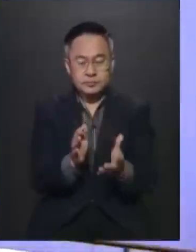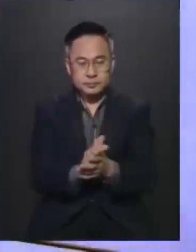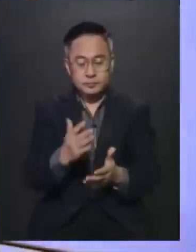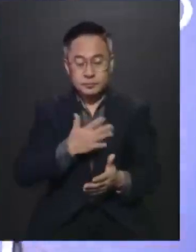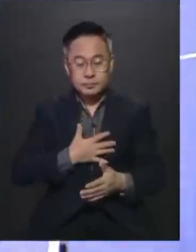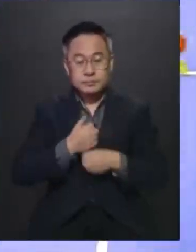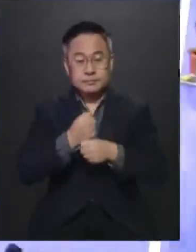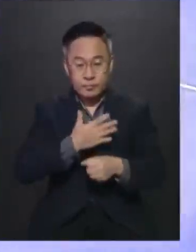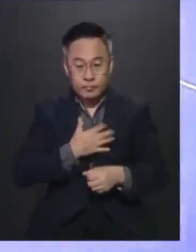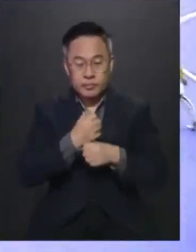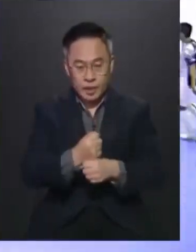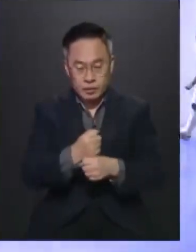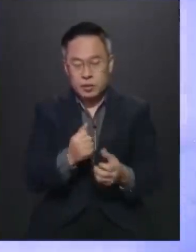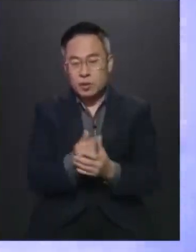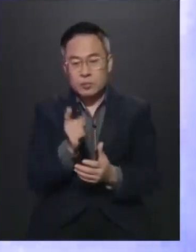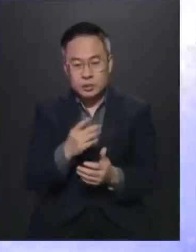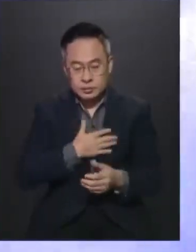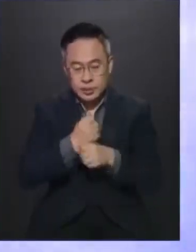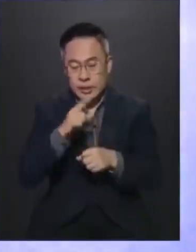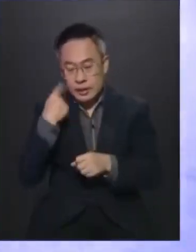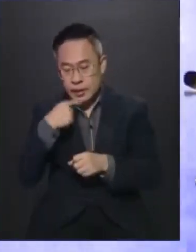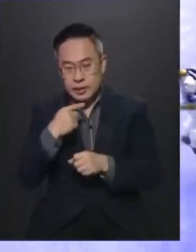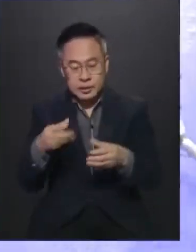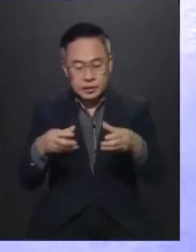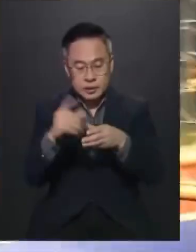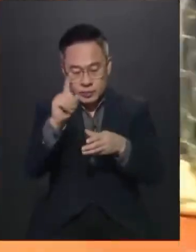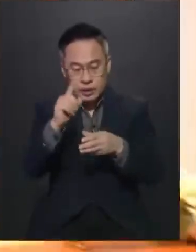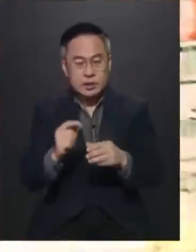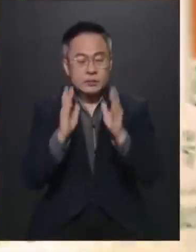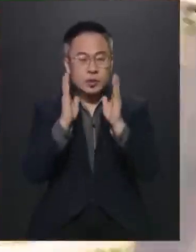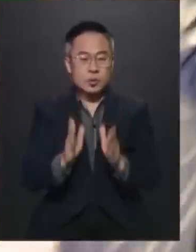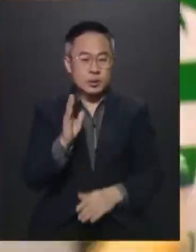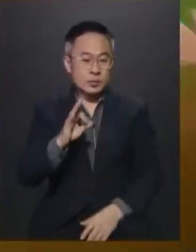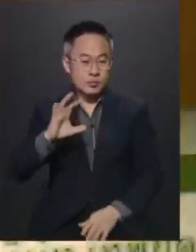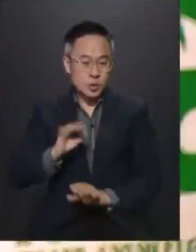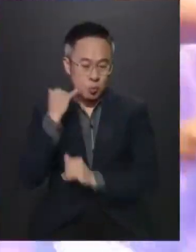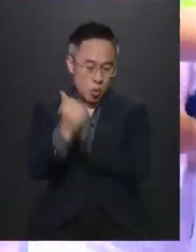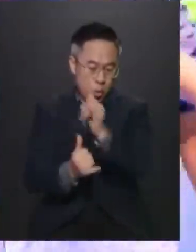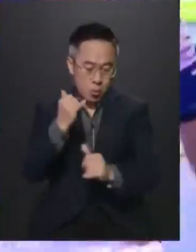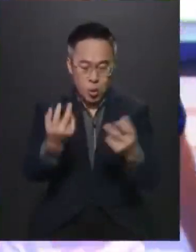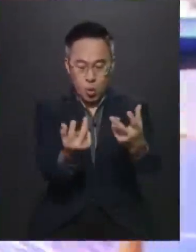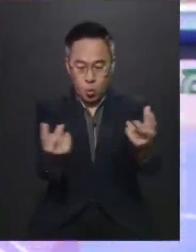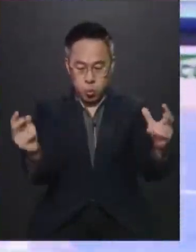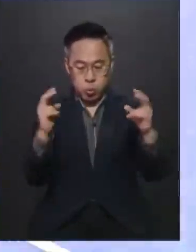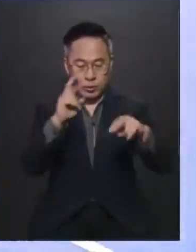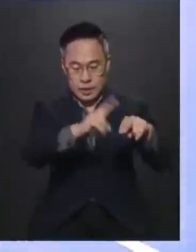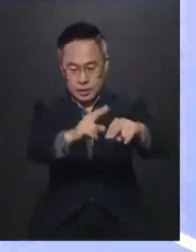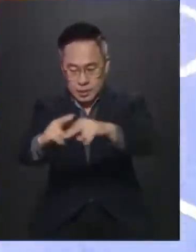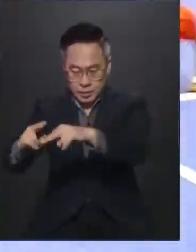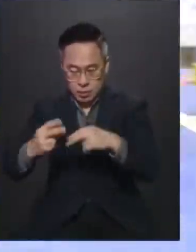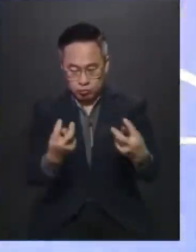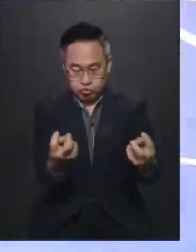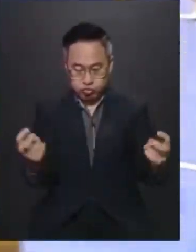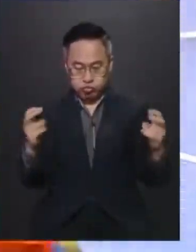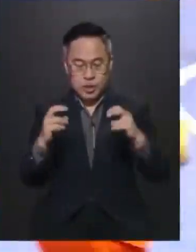ของแต่ละสนามมาให้อัปเดตกันนะครับโดยแฟนฟุตซอลเนี่ยก็ได้ติดตามกันว่าสนามไหนจะมีแฟนบอลเจ้าบ้านเนี่ยเข้าไปชมเกมมากที่สุดบ้างนะ